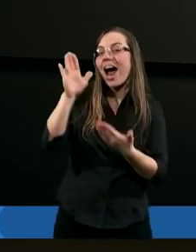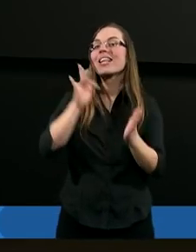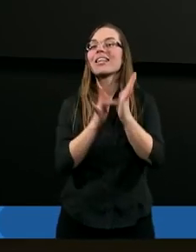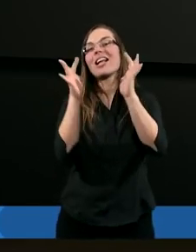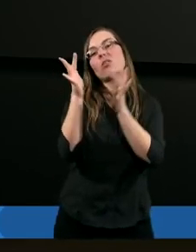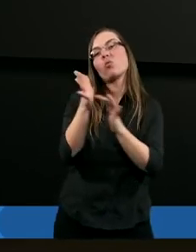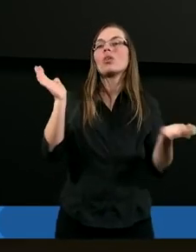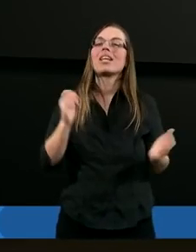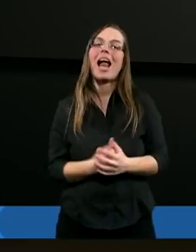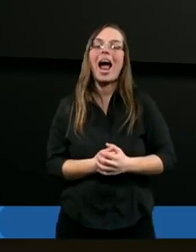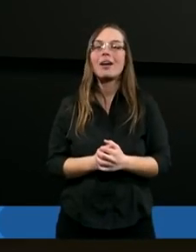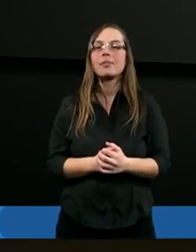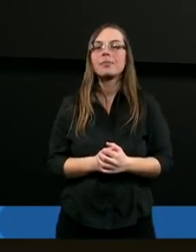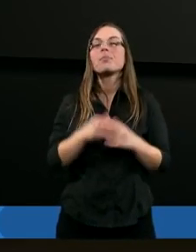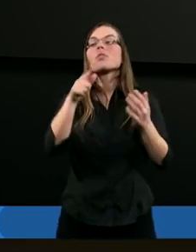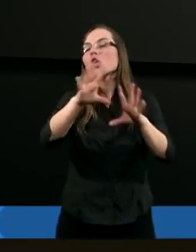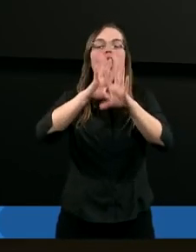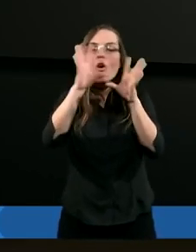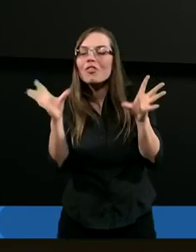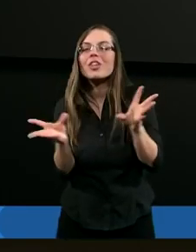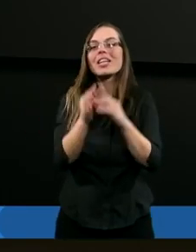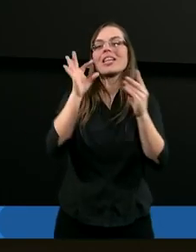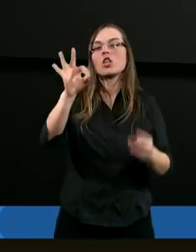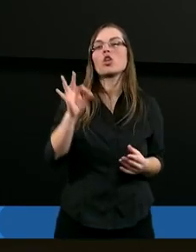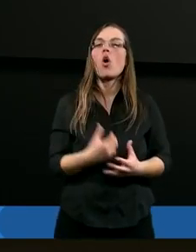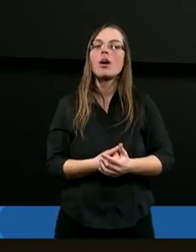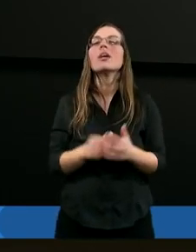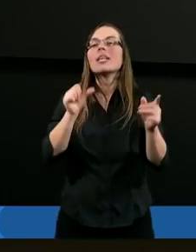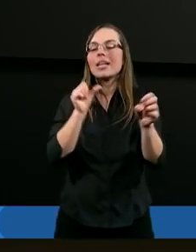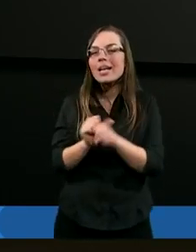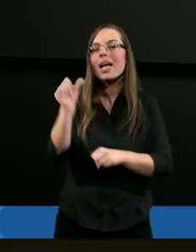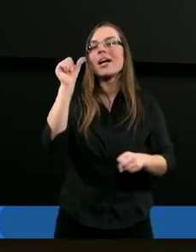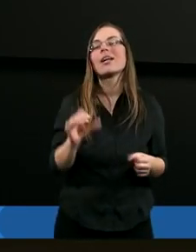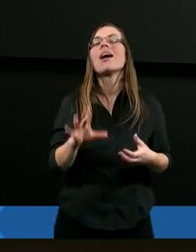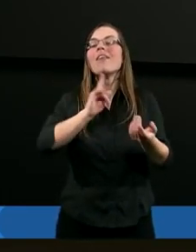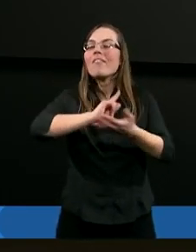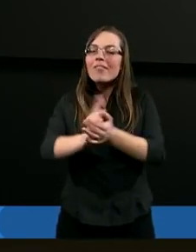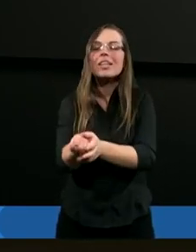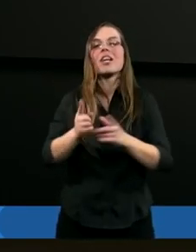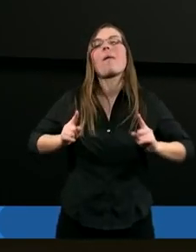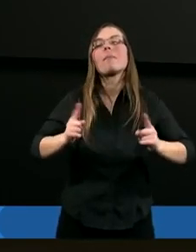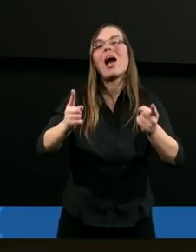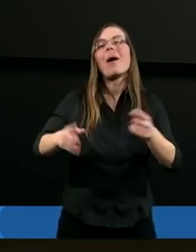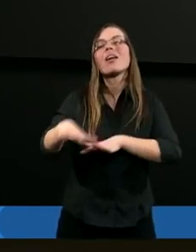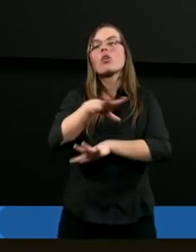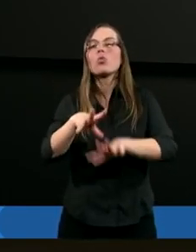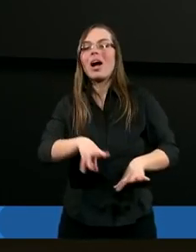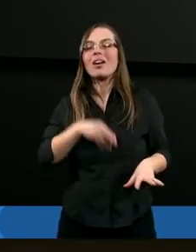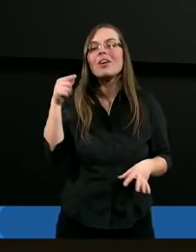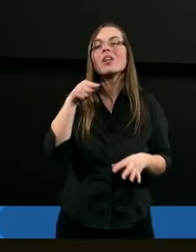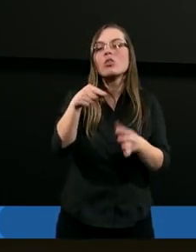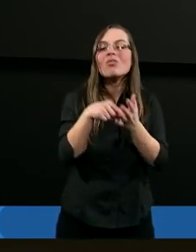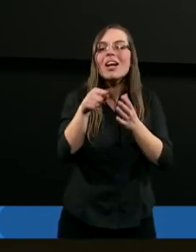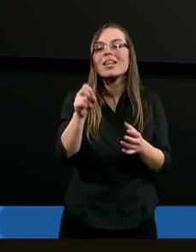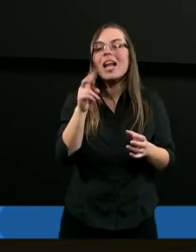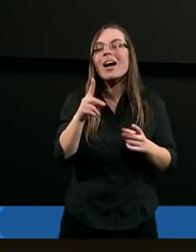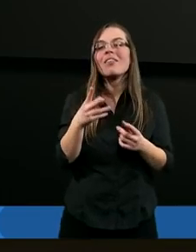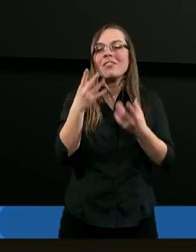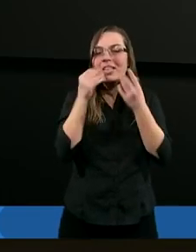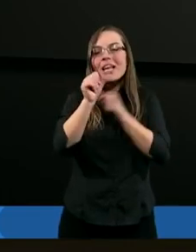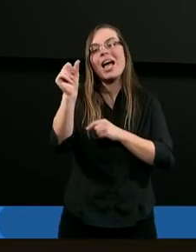Jezusa. To wszystko jest wynikiem działania Ducha Świętego i dlatego